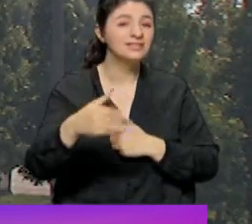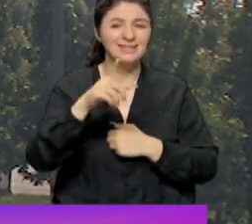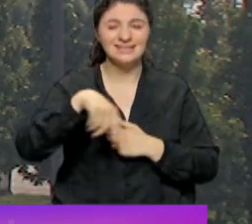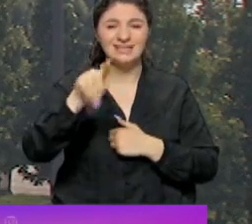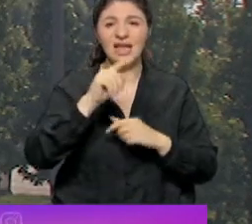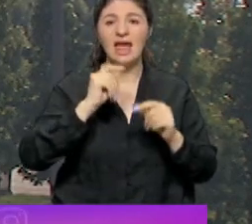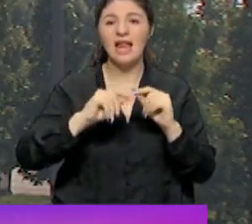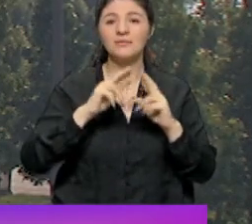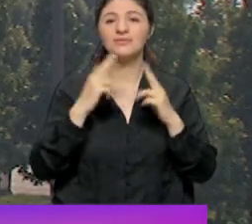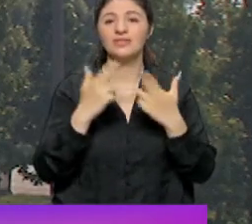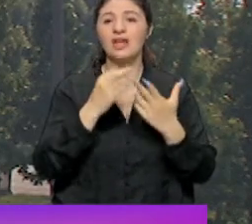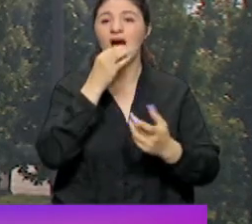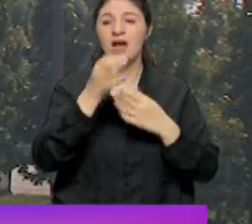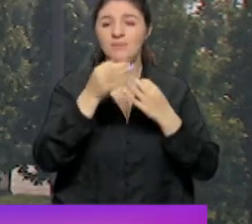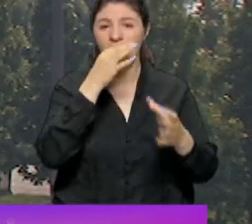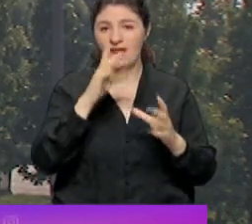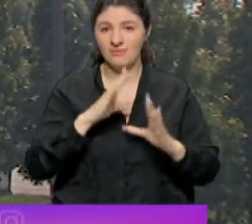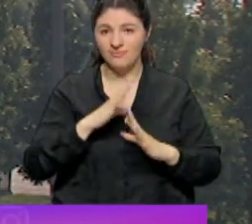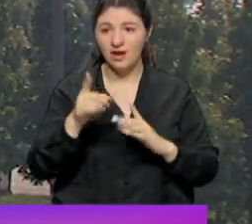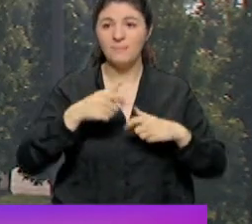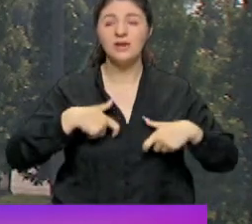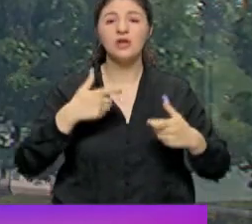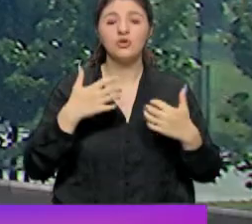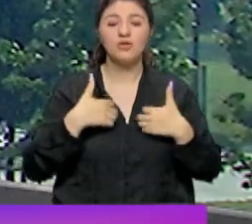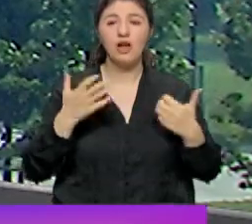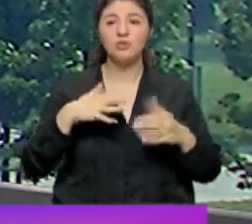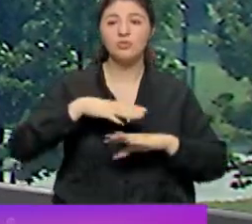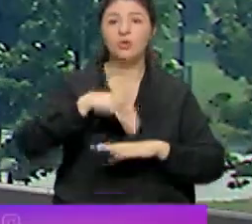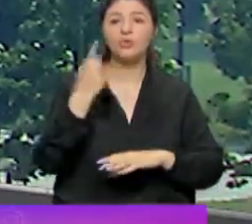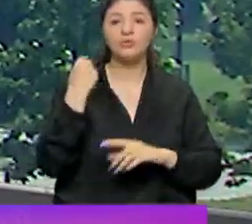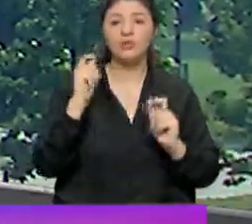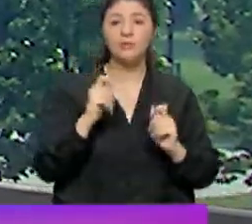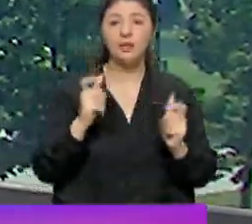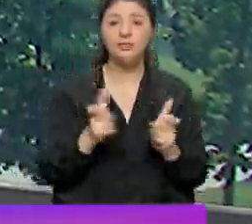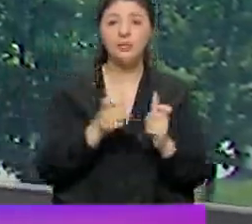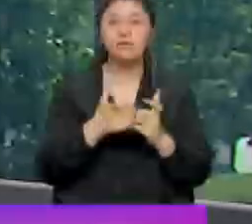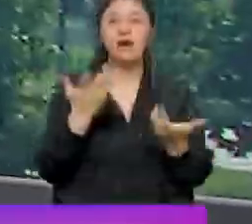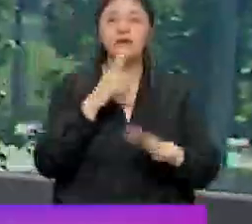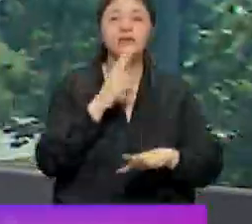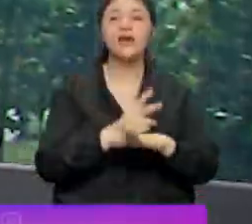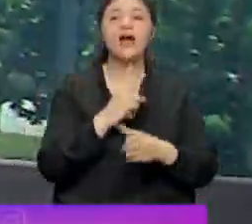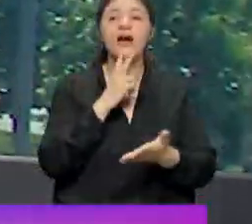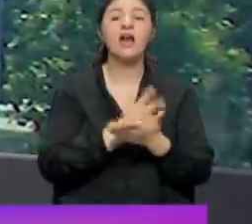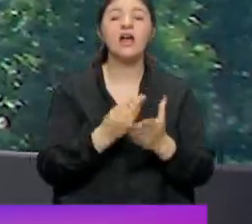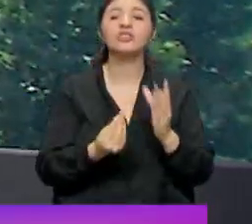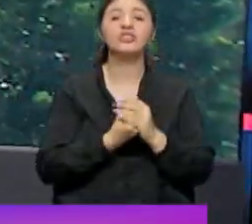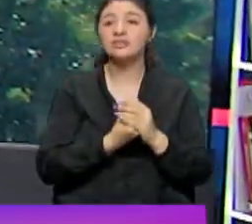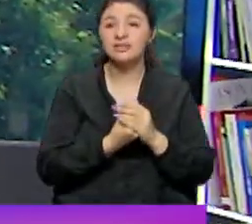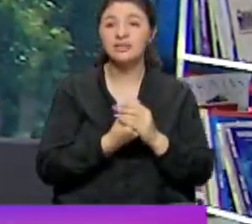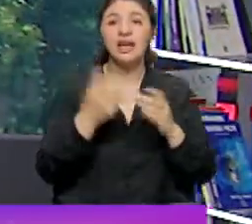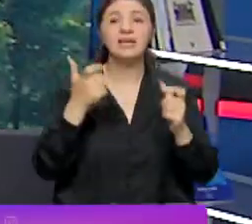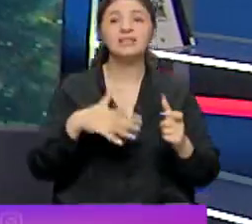sizlere ekonomi Dünyası haber vereceğim Milli Güvenlik Kurulu'nda Dün yapılan toplantı hangi kararlar alındı